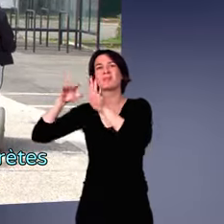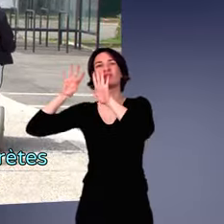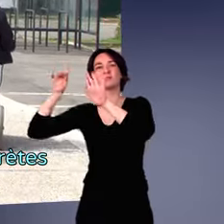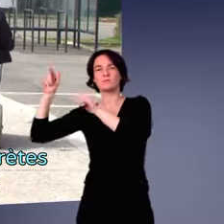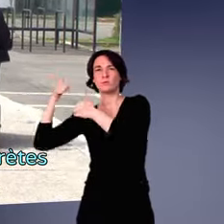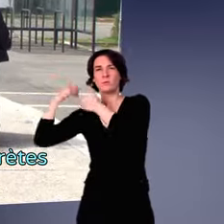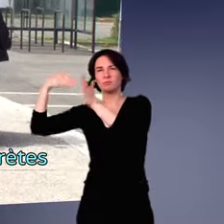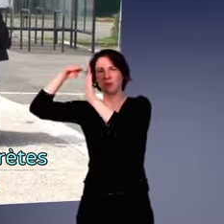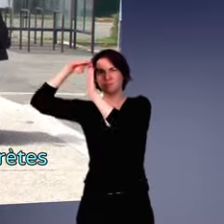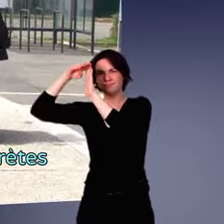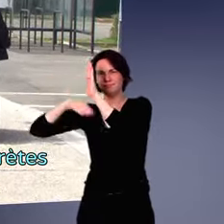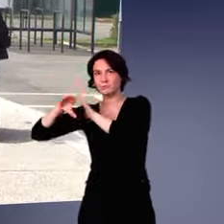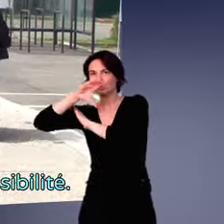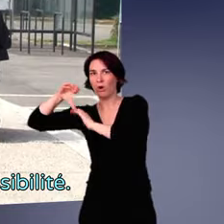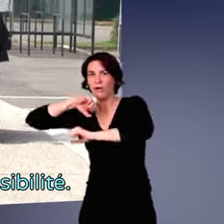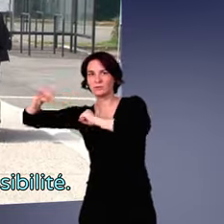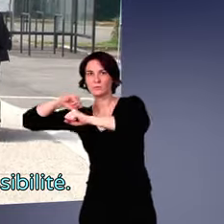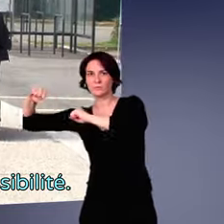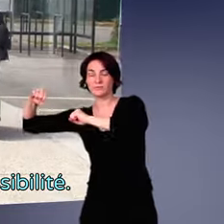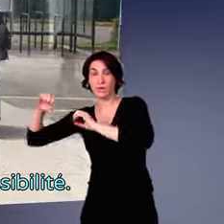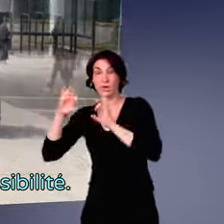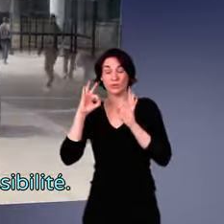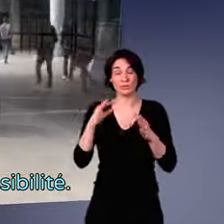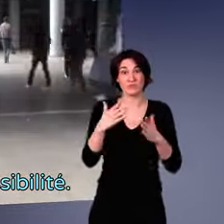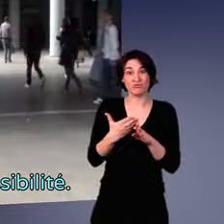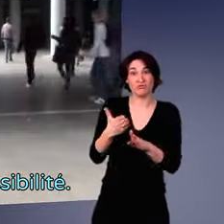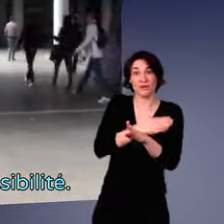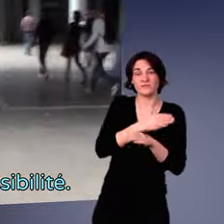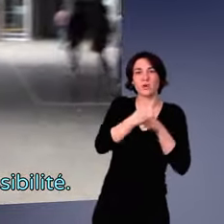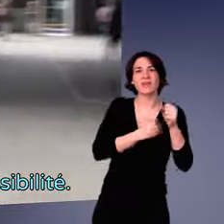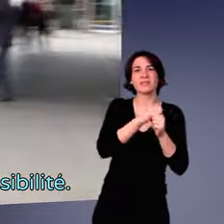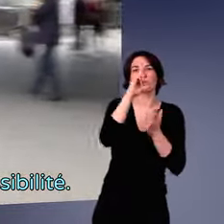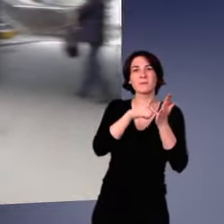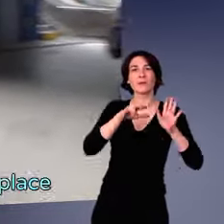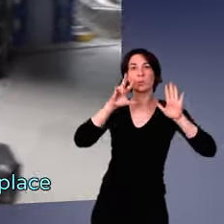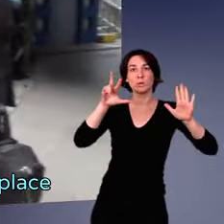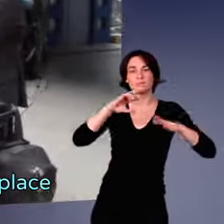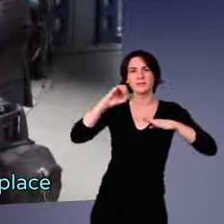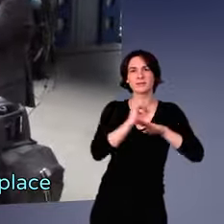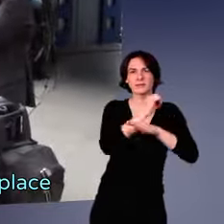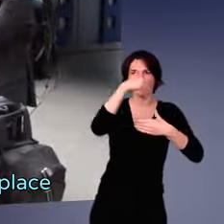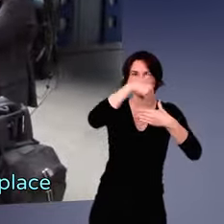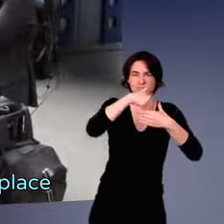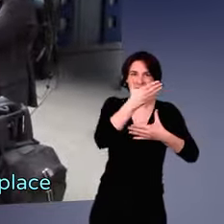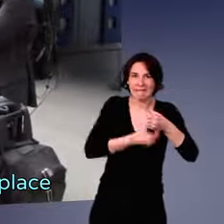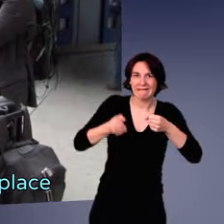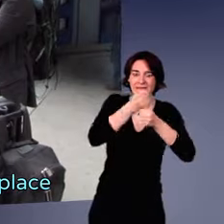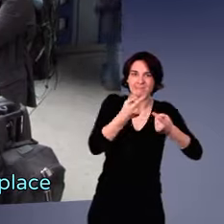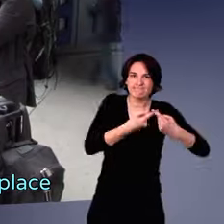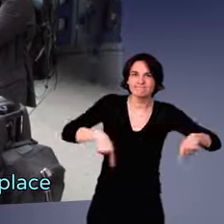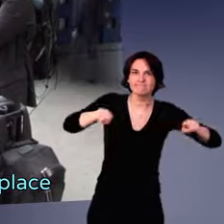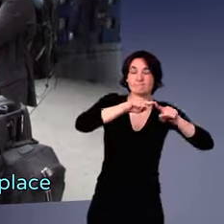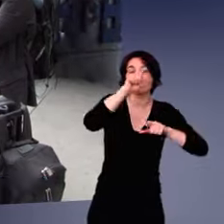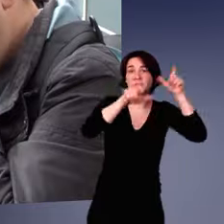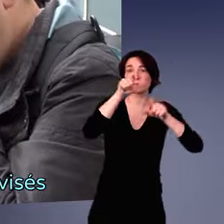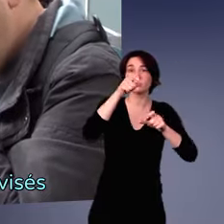actions concrètes ont été programmé dans le cadre du schéma directeur d'accessibilitées améliorations sont réfléchies et